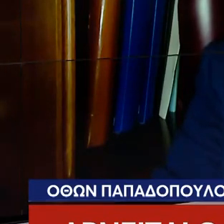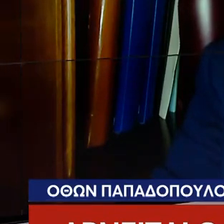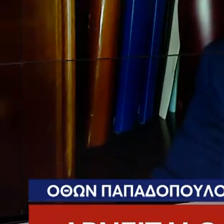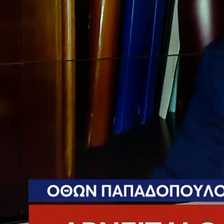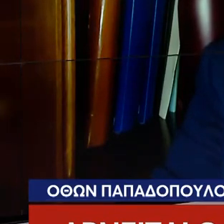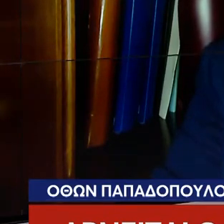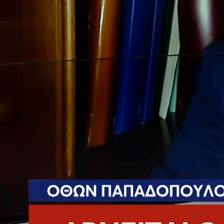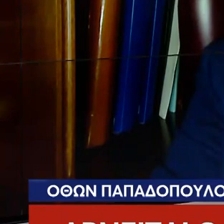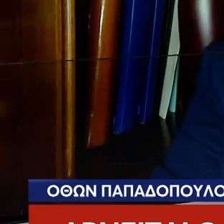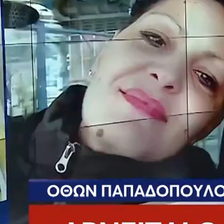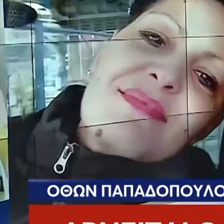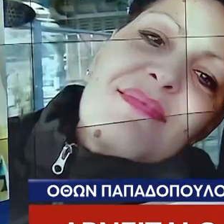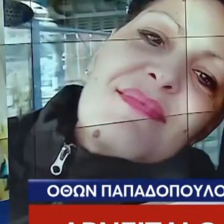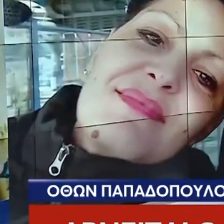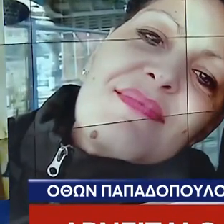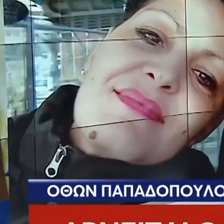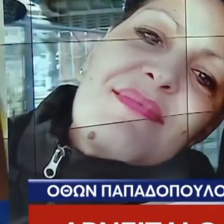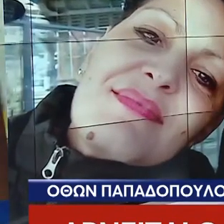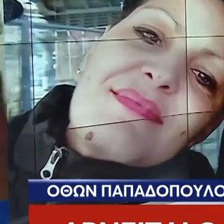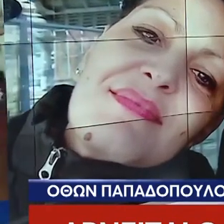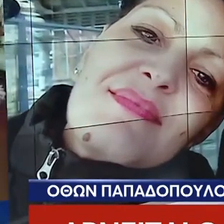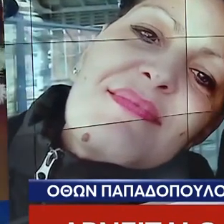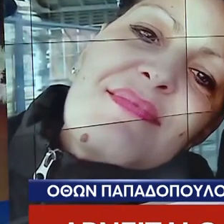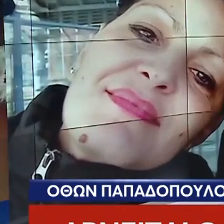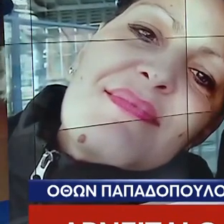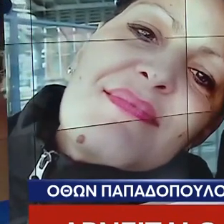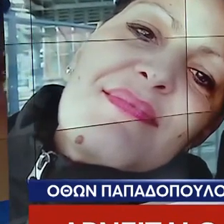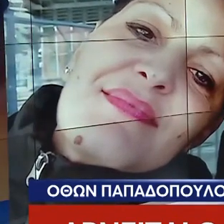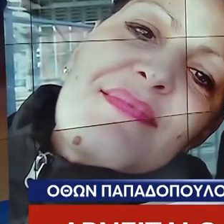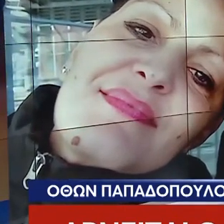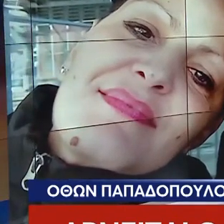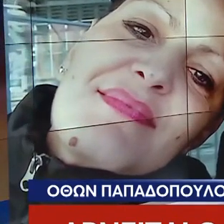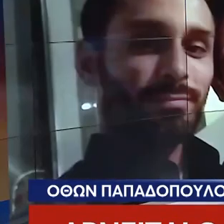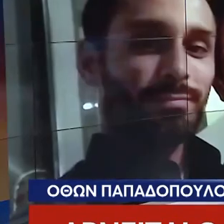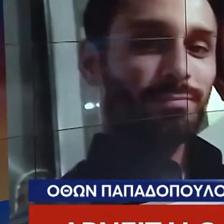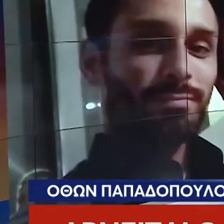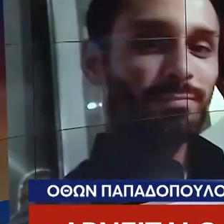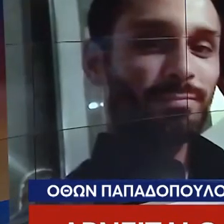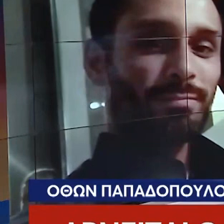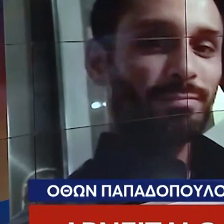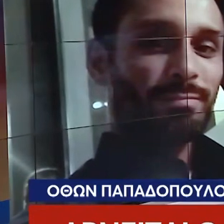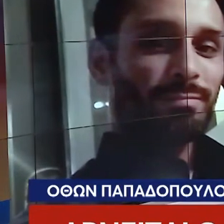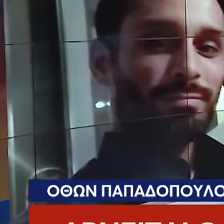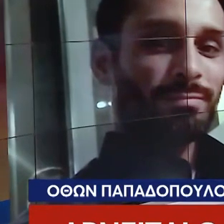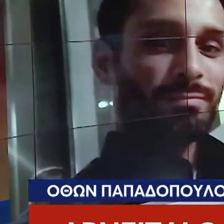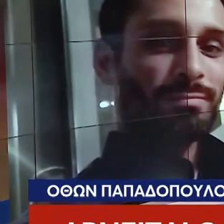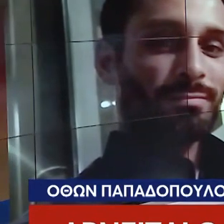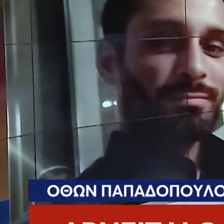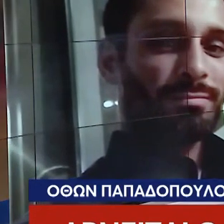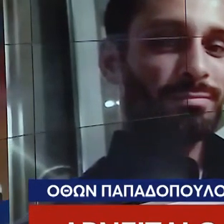του έλεγε ότι και διακήρυτε ότι θέλει να αποκτήσει παιδιά και οικογένεια, να αποκτήσει ένα